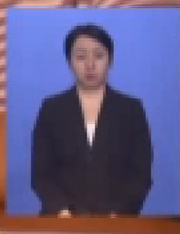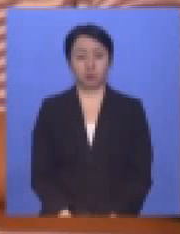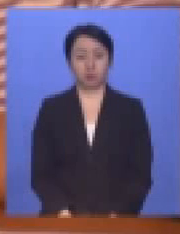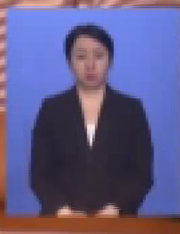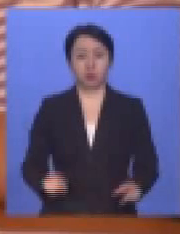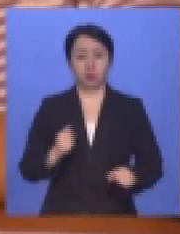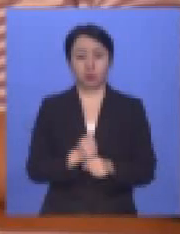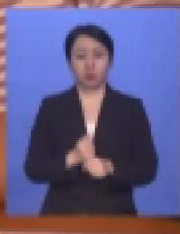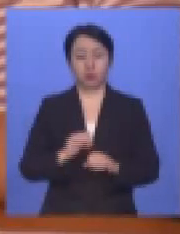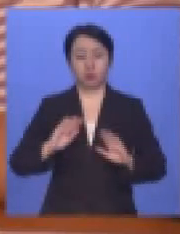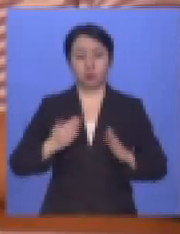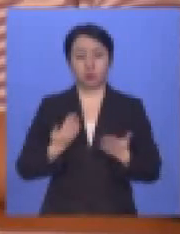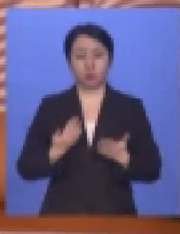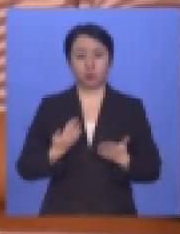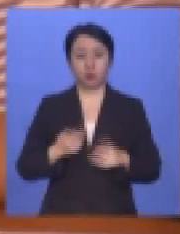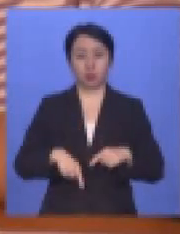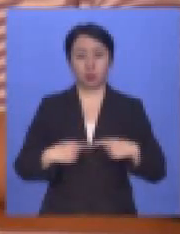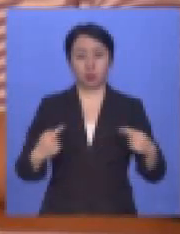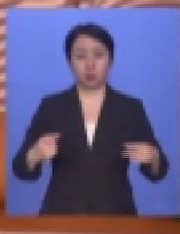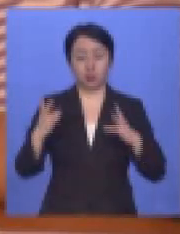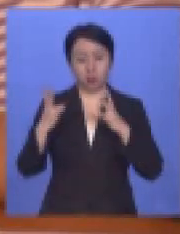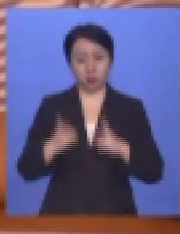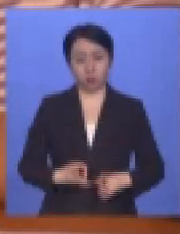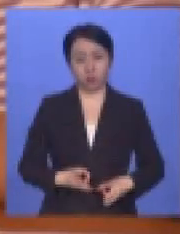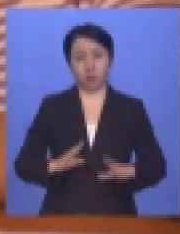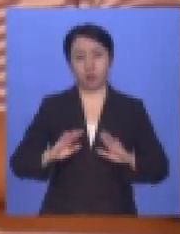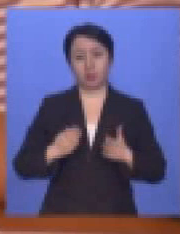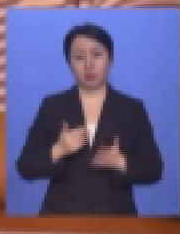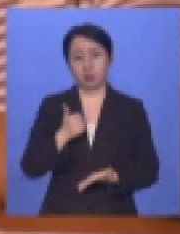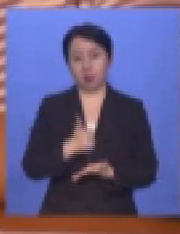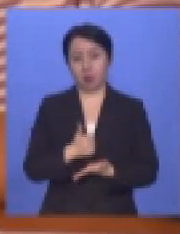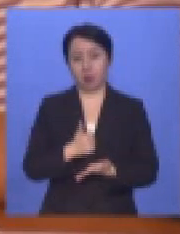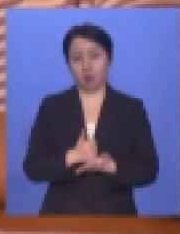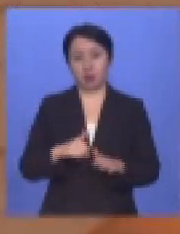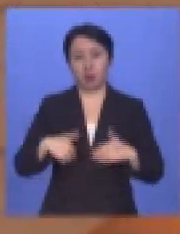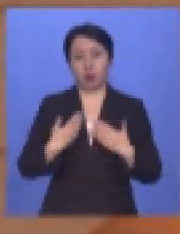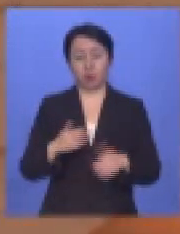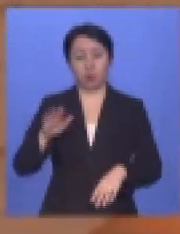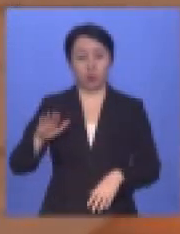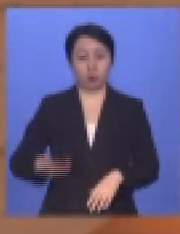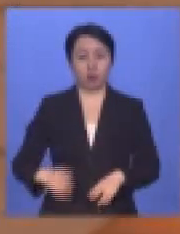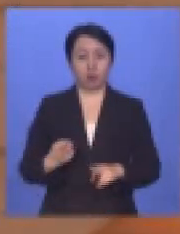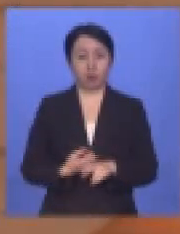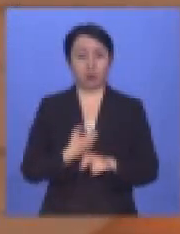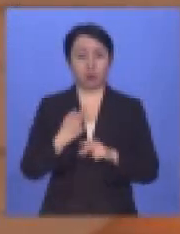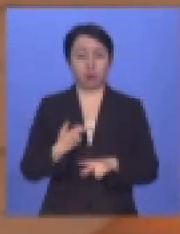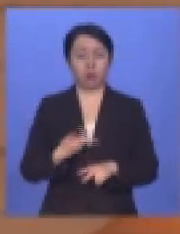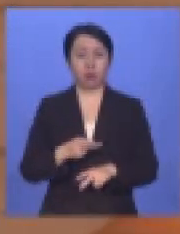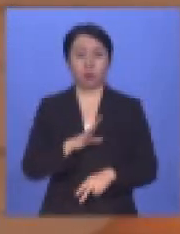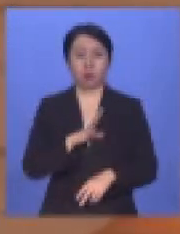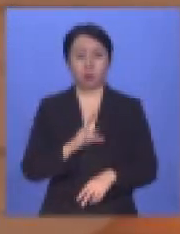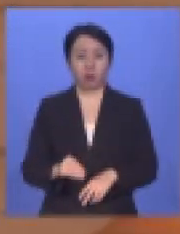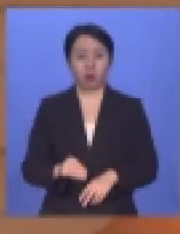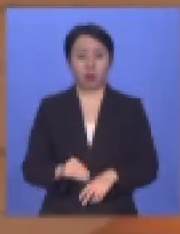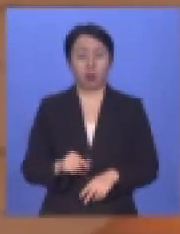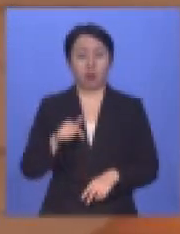Что делать в случае возникновения различных чрезвычайных ситуаций? И самое главное – обеспечить ребенку безопасность, где бы он ни находился.